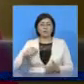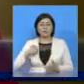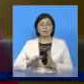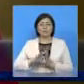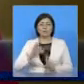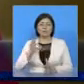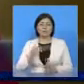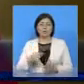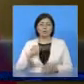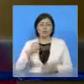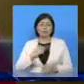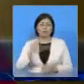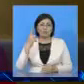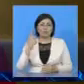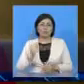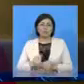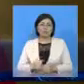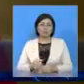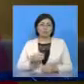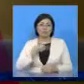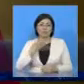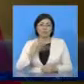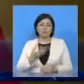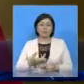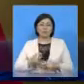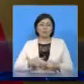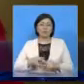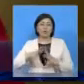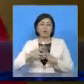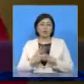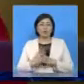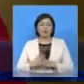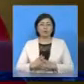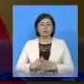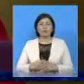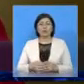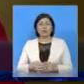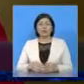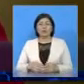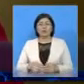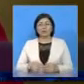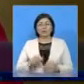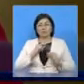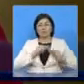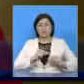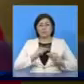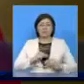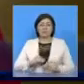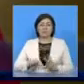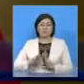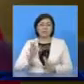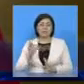білетін, өздері танитын, жақсы білетін, сол ауыл үшін бірдеңе жасай алатын адамдарды сайлайды ғой деген үміттемін мен